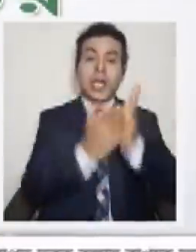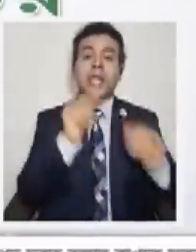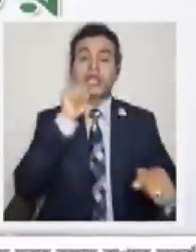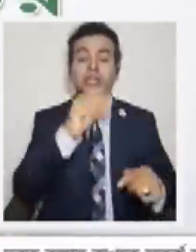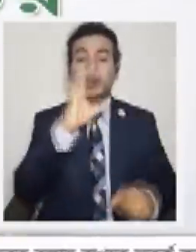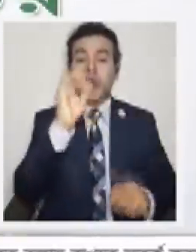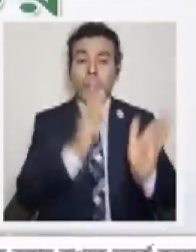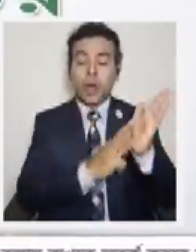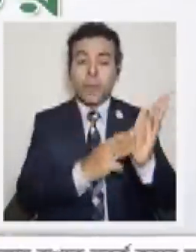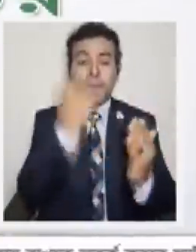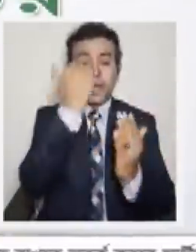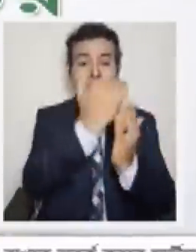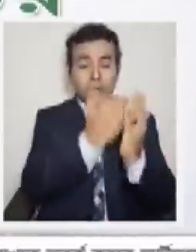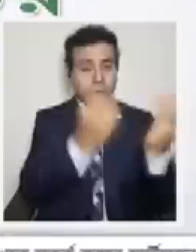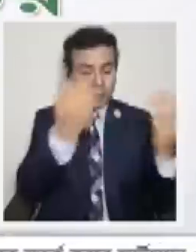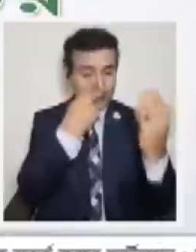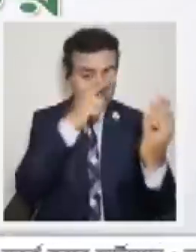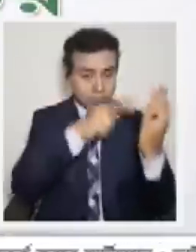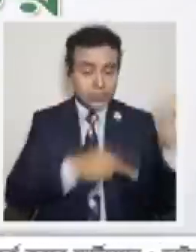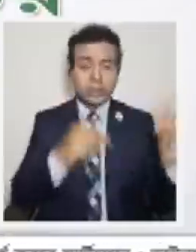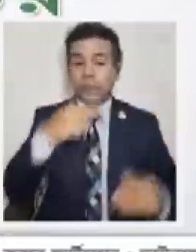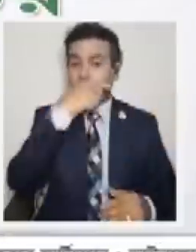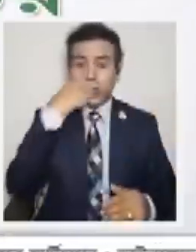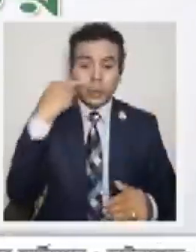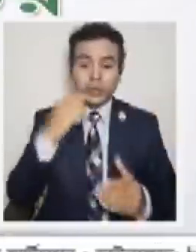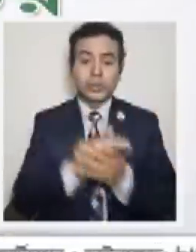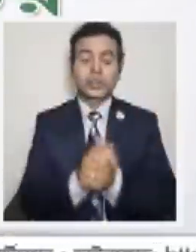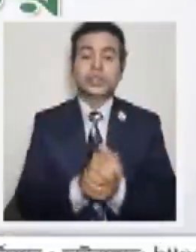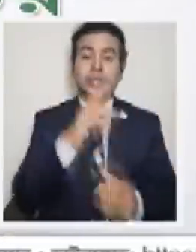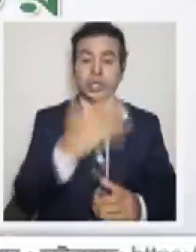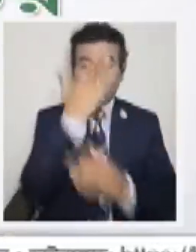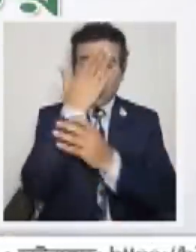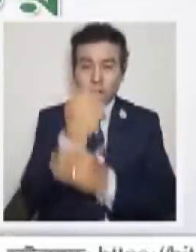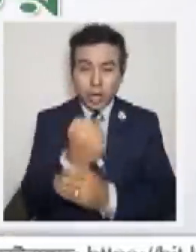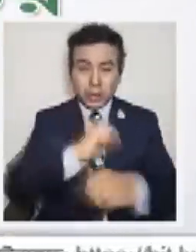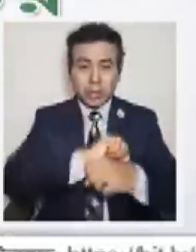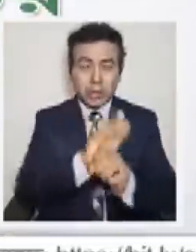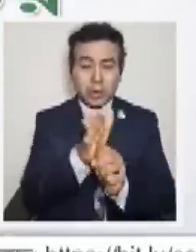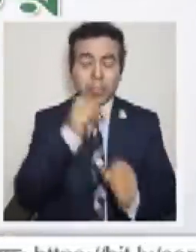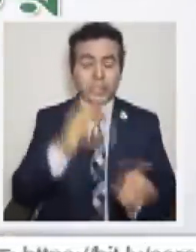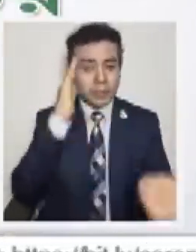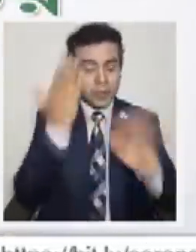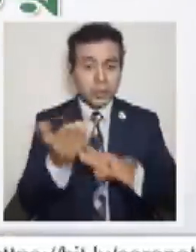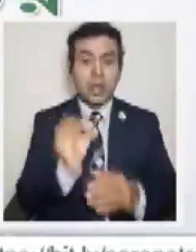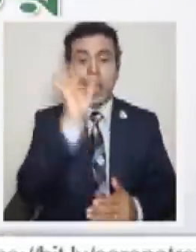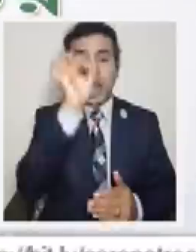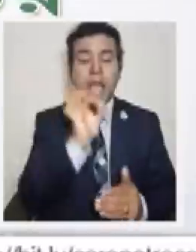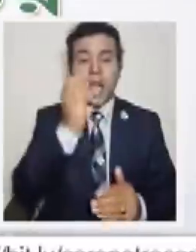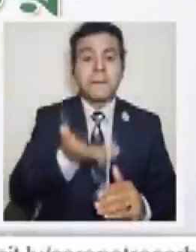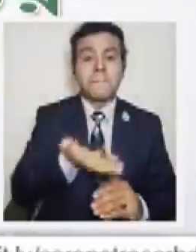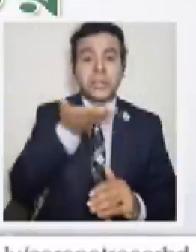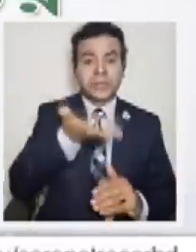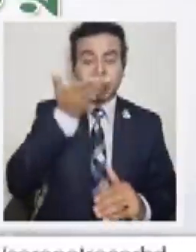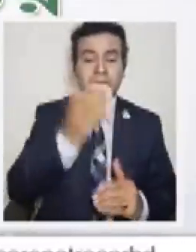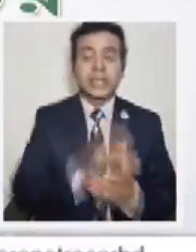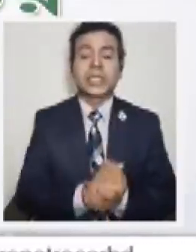sciencedirect.com সূত্র গ্লোবাল হেলথ রিপোর্ট থেকে জানতে পেরেছি যে পুরুষদের আক্রান্ত হওয়া এবং